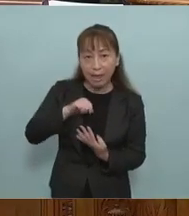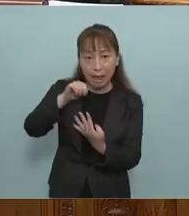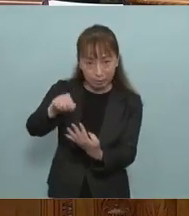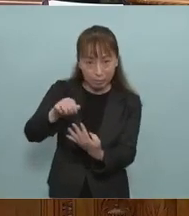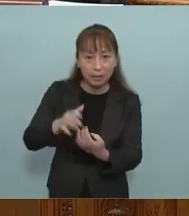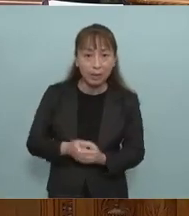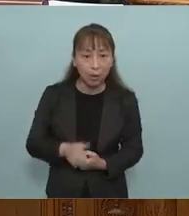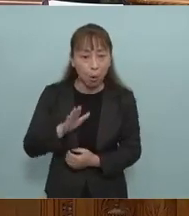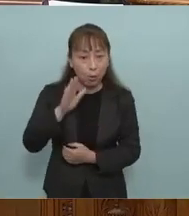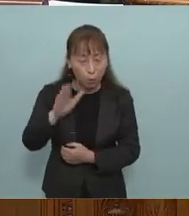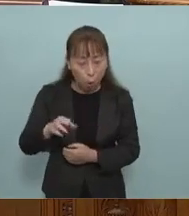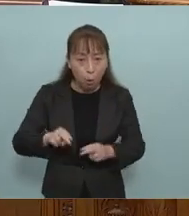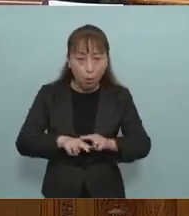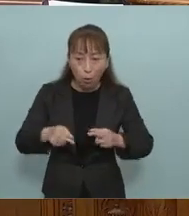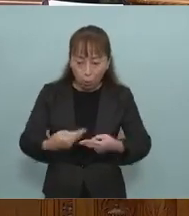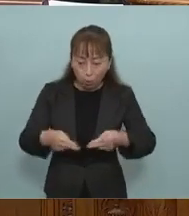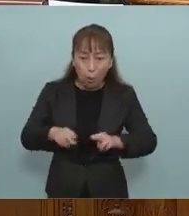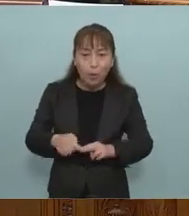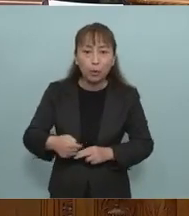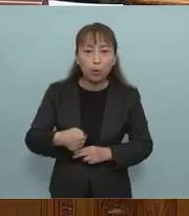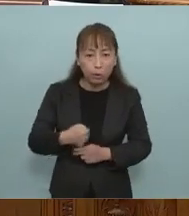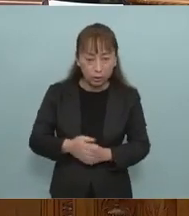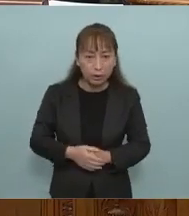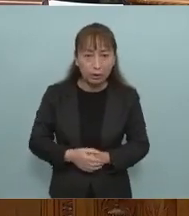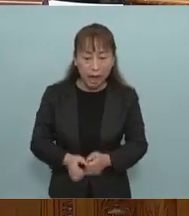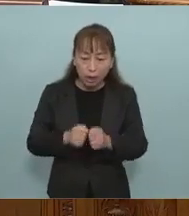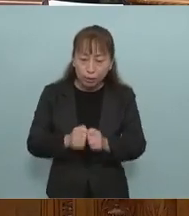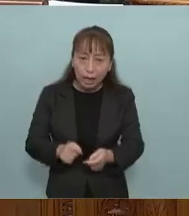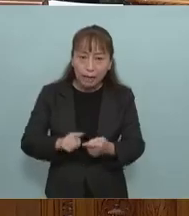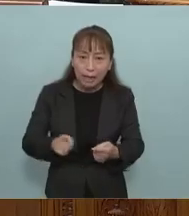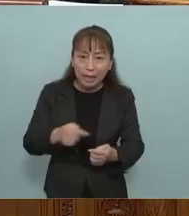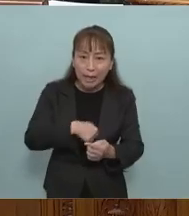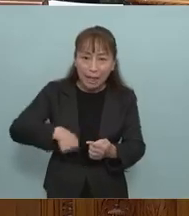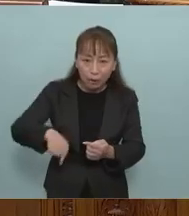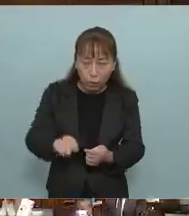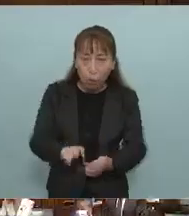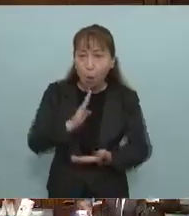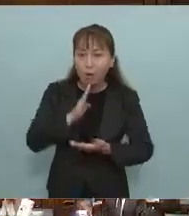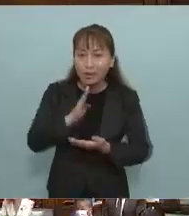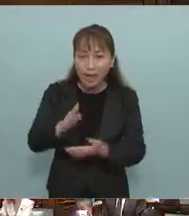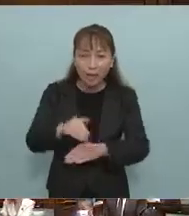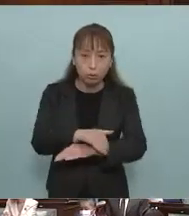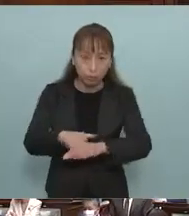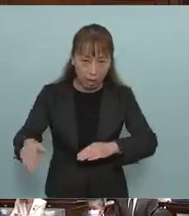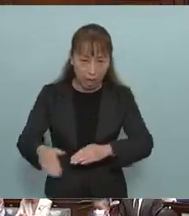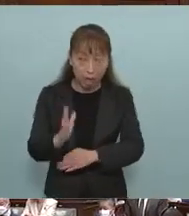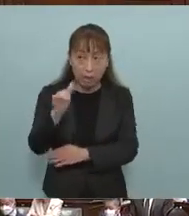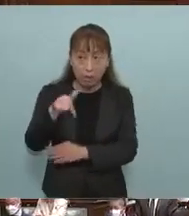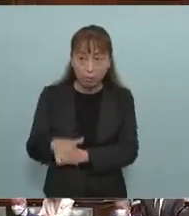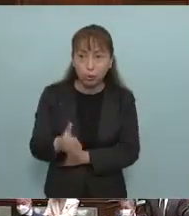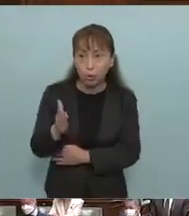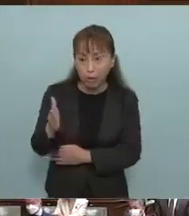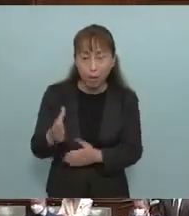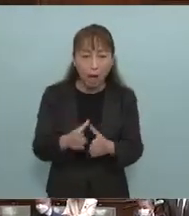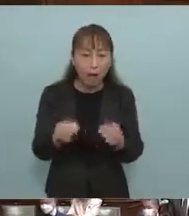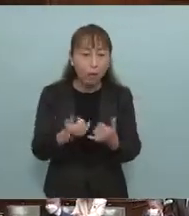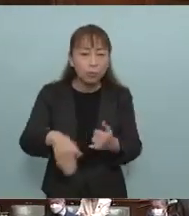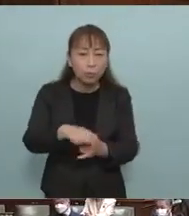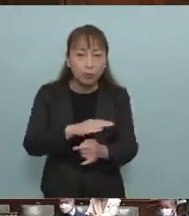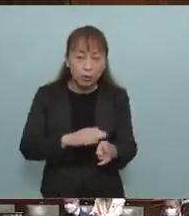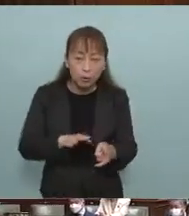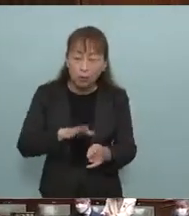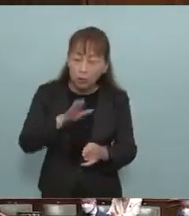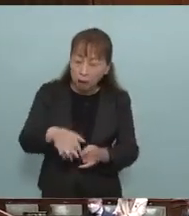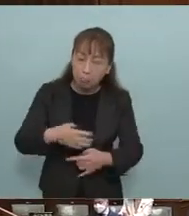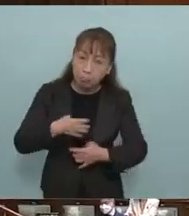今後、公明党としてさらに具体的な内容を提言する予定です。政府においては、国民の先行き